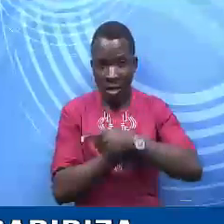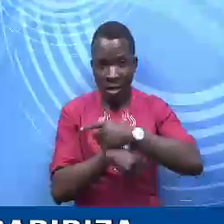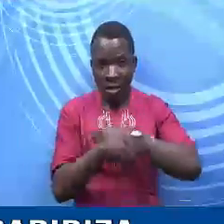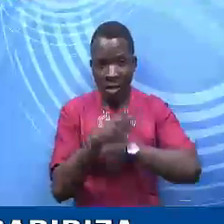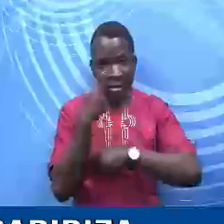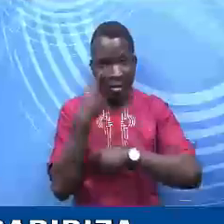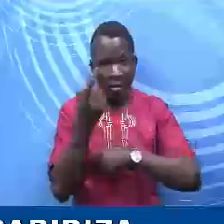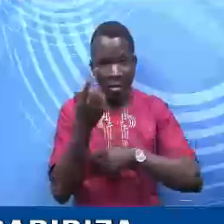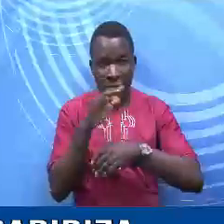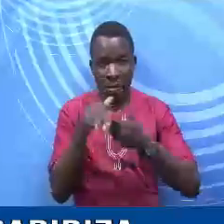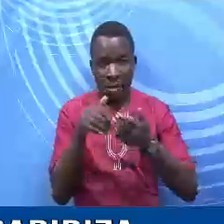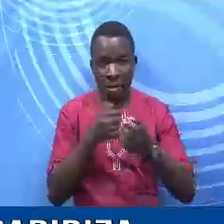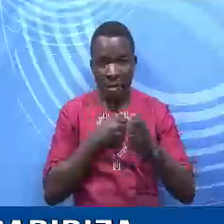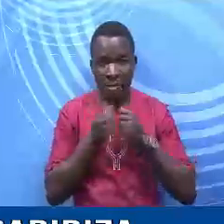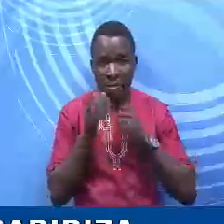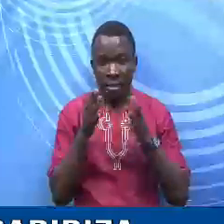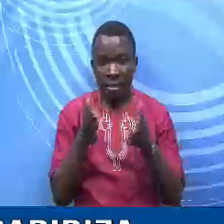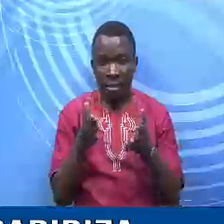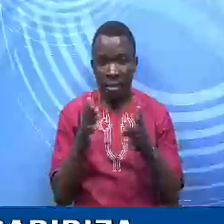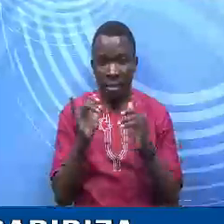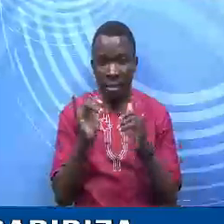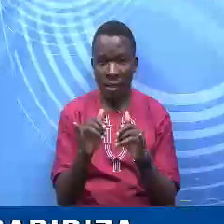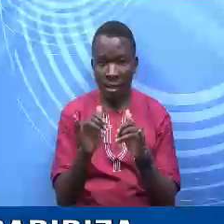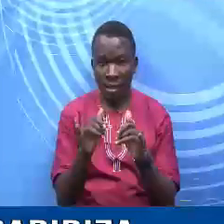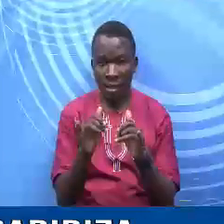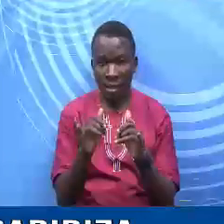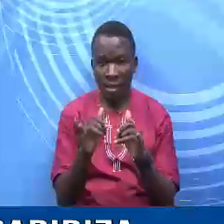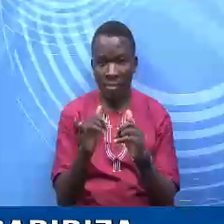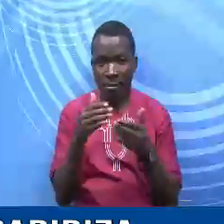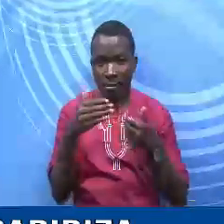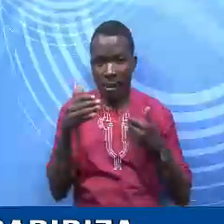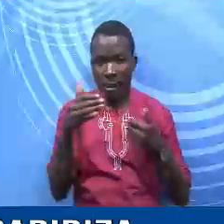banyarwanda abasiganye igibwana imbere ya corona,